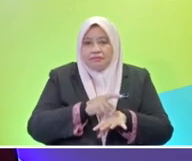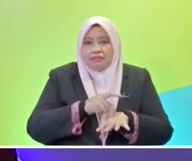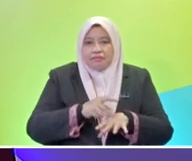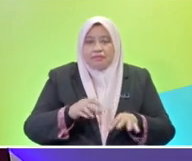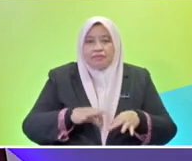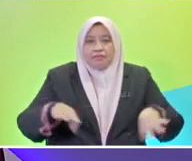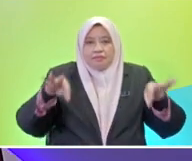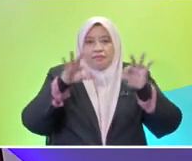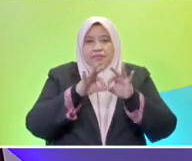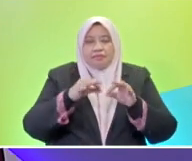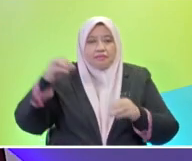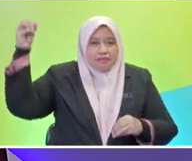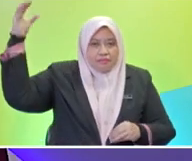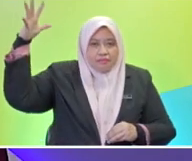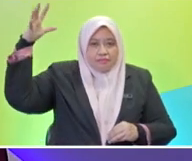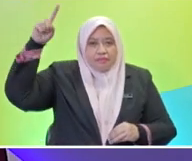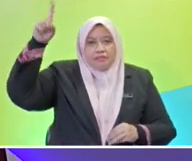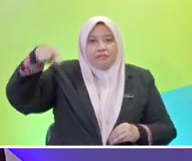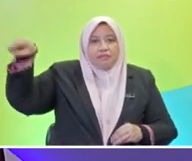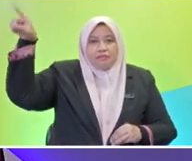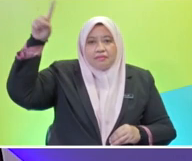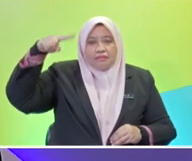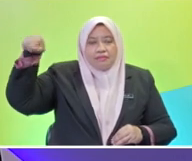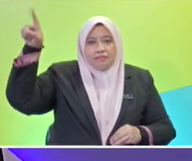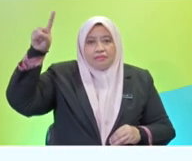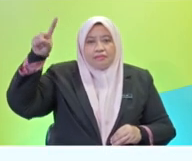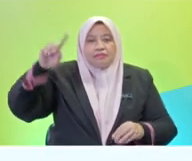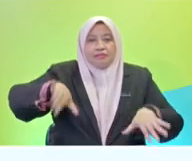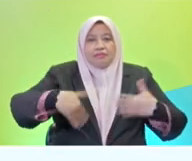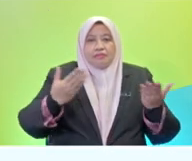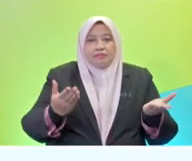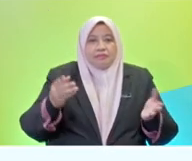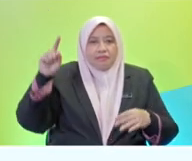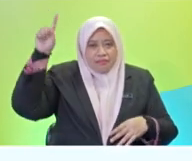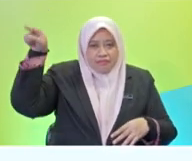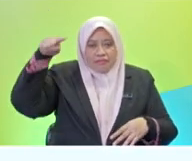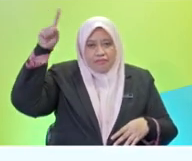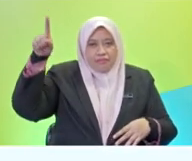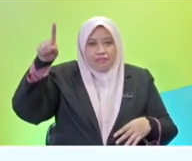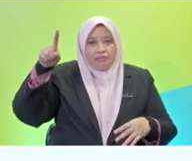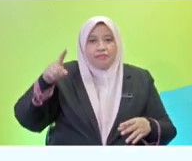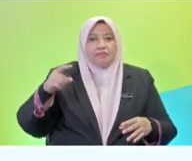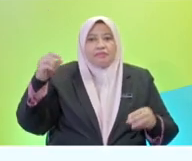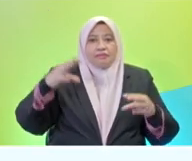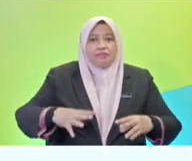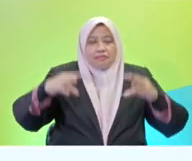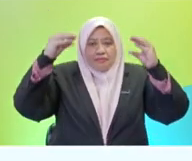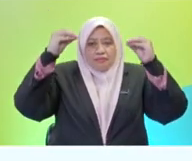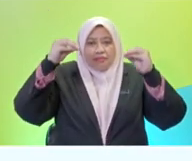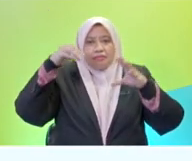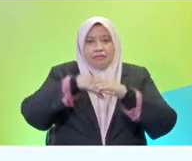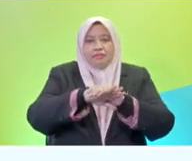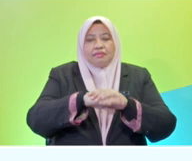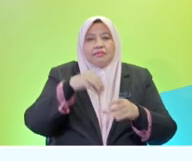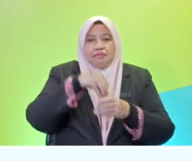memerlukan cahaya matahari. Okey. Bagaimana cahaya matahari karbon dioksida tu masuk ke